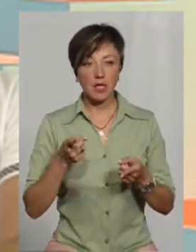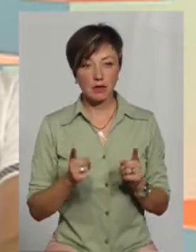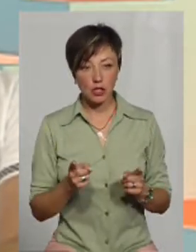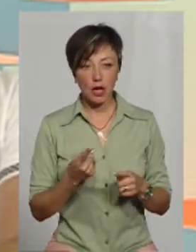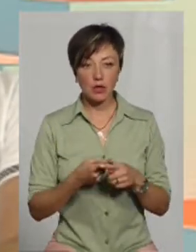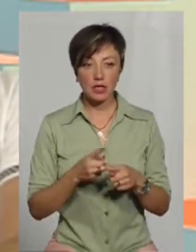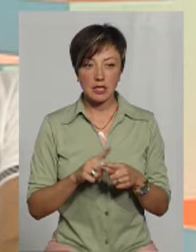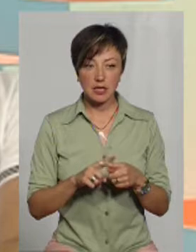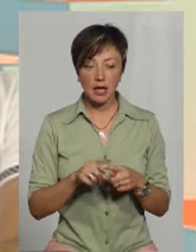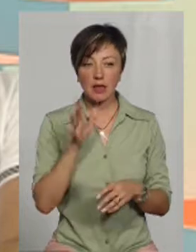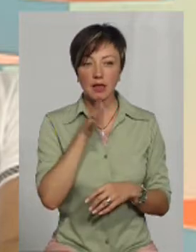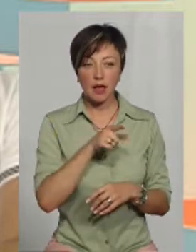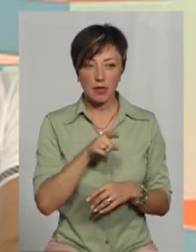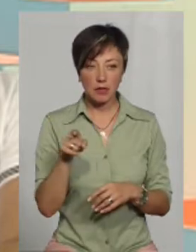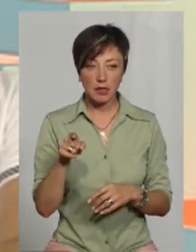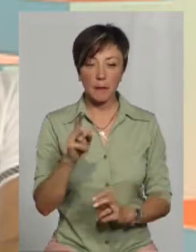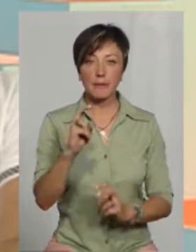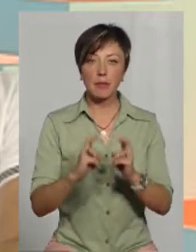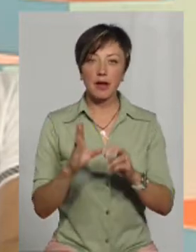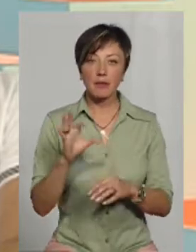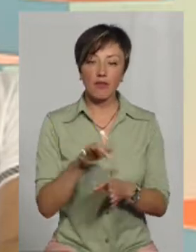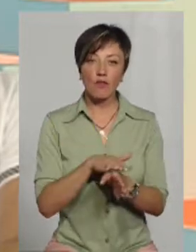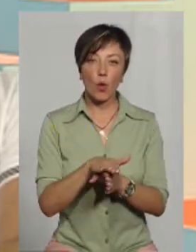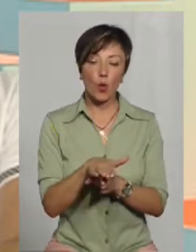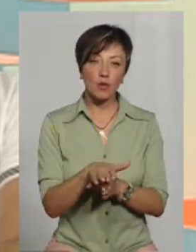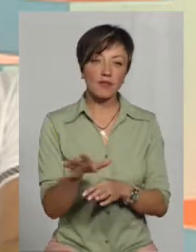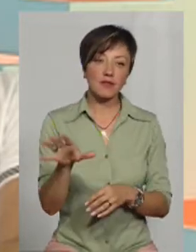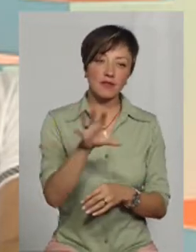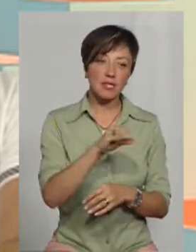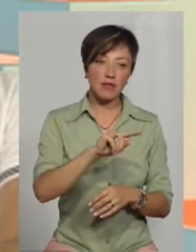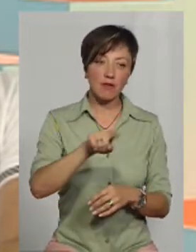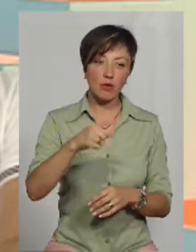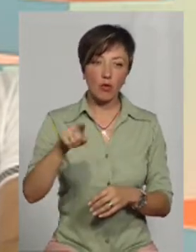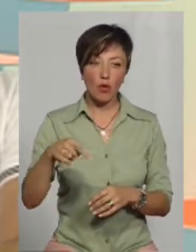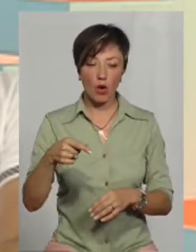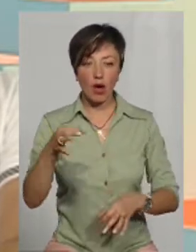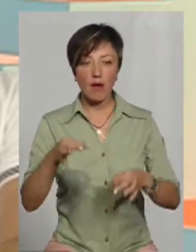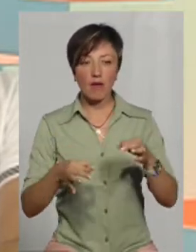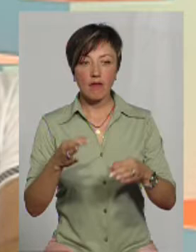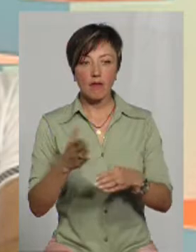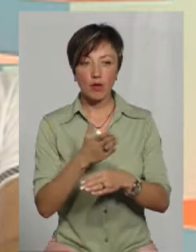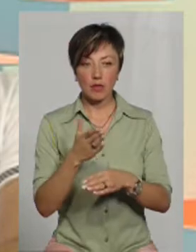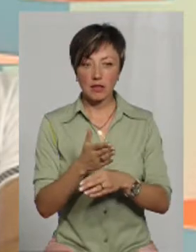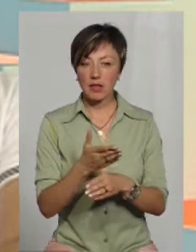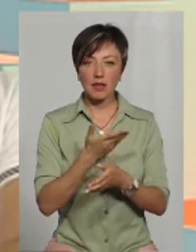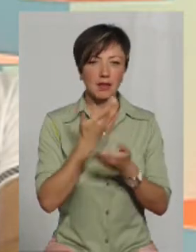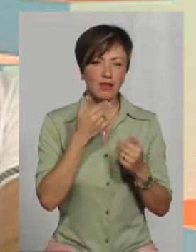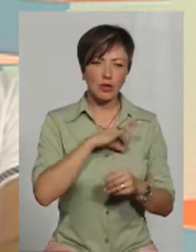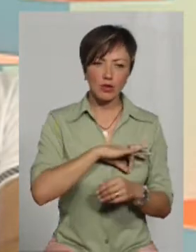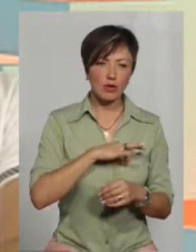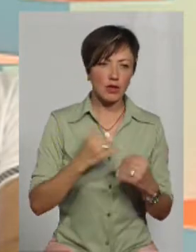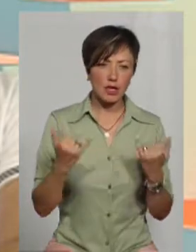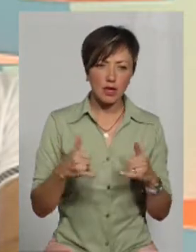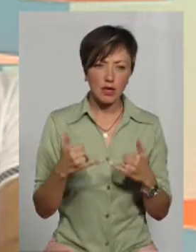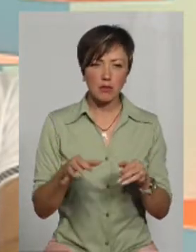Звичайно, в цей термін підприємство виконує абсолютно всі вимоги органічного виробництва. Воно не використовує